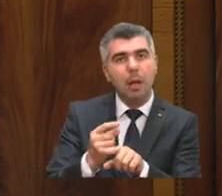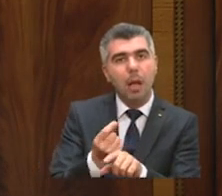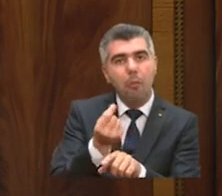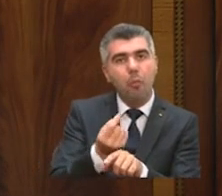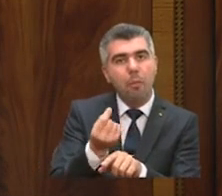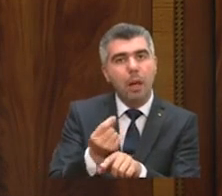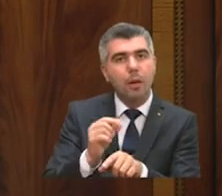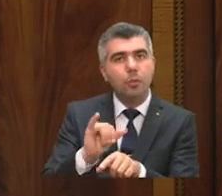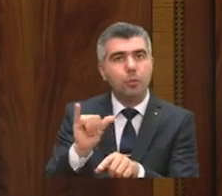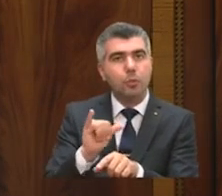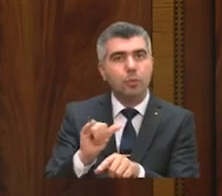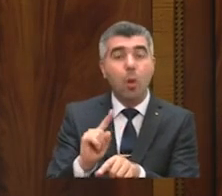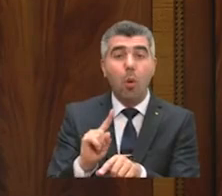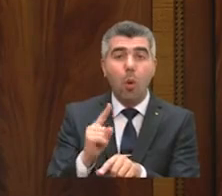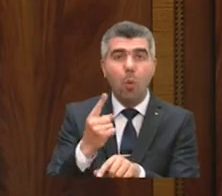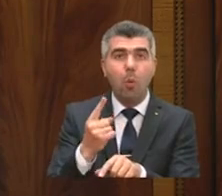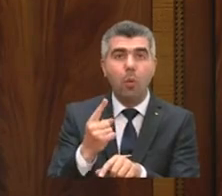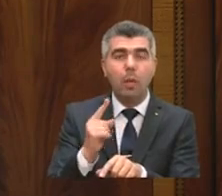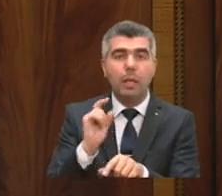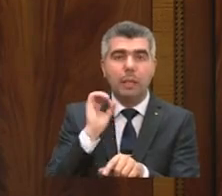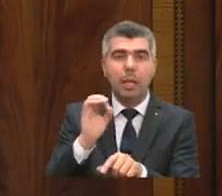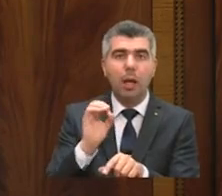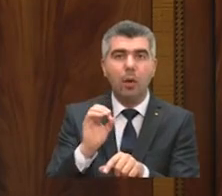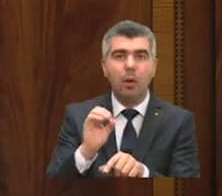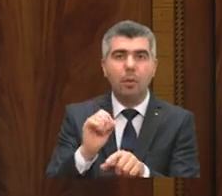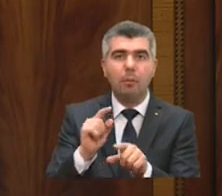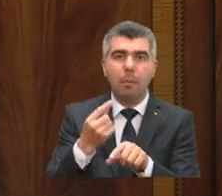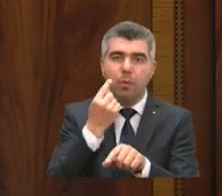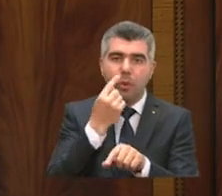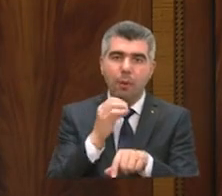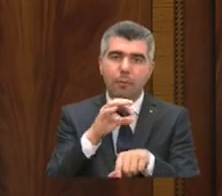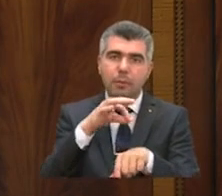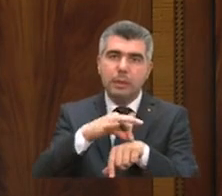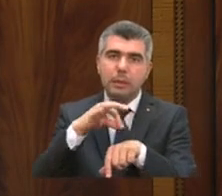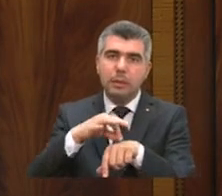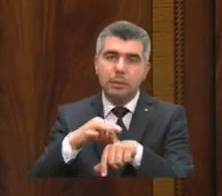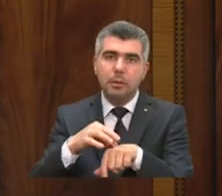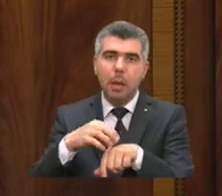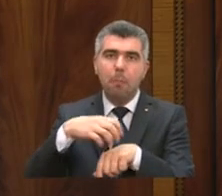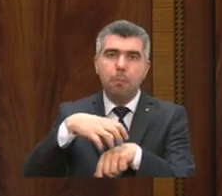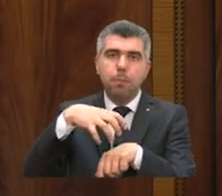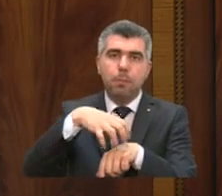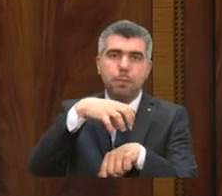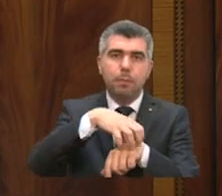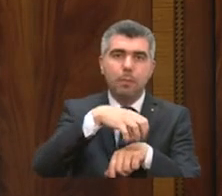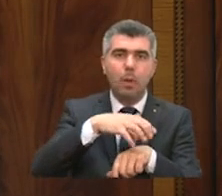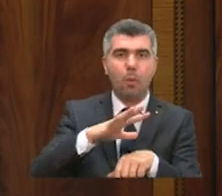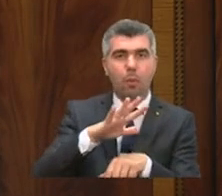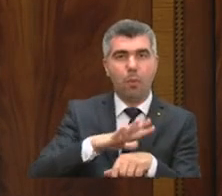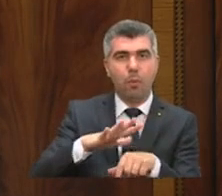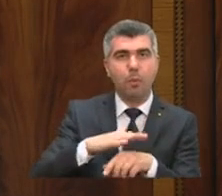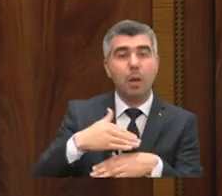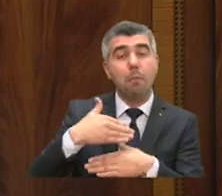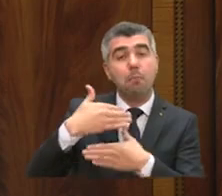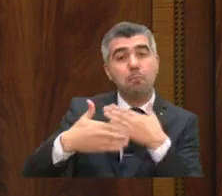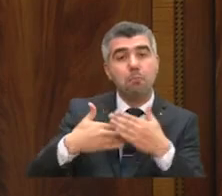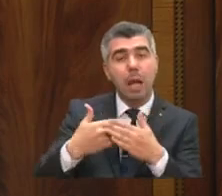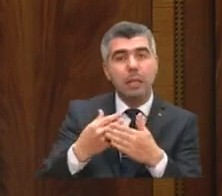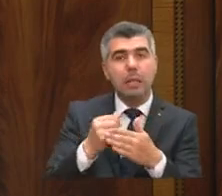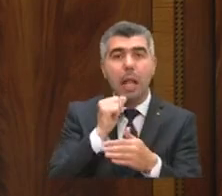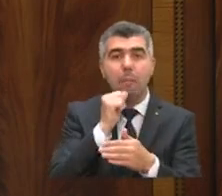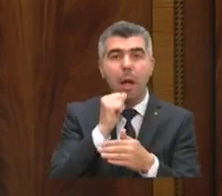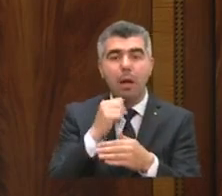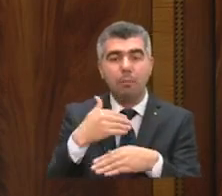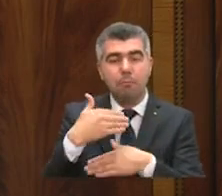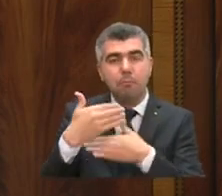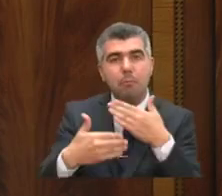مراحل. المرحله الاولى كيكونوا يلا دي بلاك يلا طباعي. المرحله الثانيه كيتنفخوا داك البلاك يديروا دي بابيل، من بعد كيديروا الماء، من بعد داك الماء يقدر يقيح،